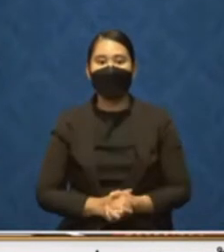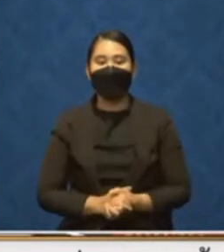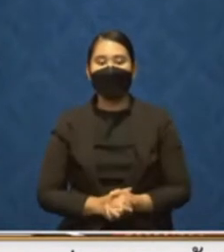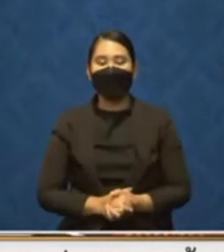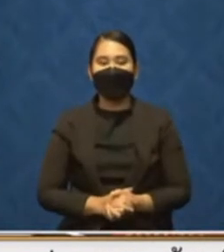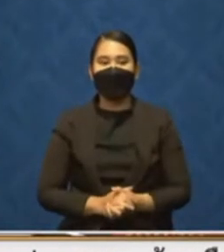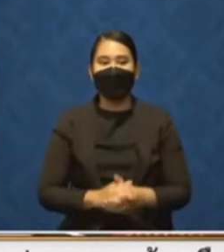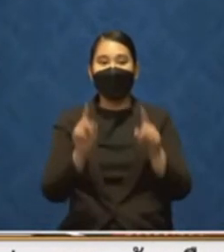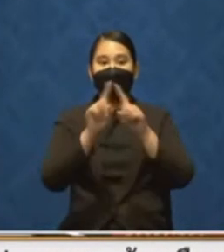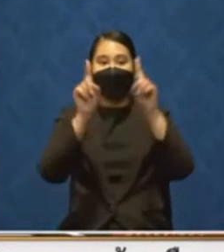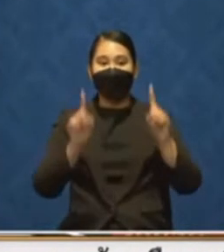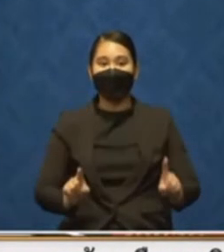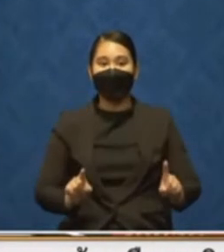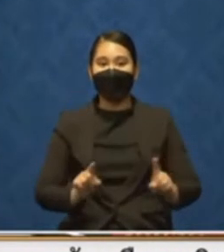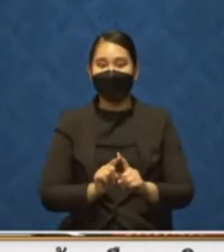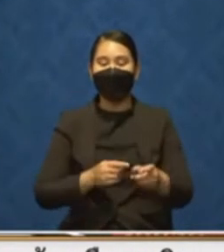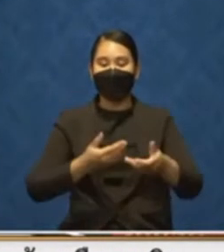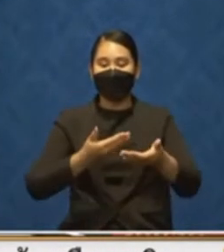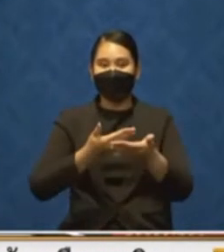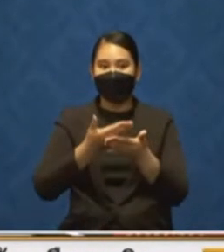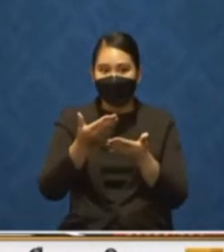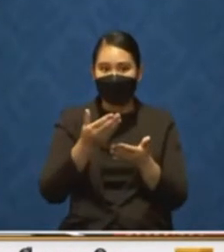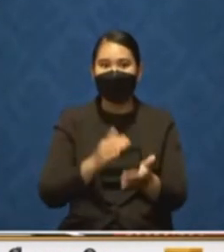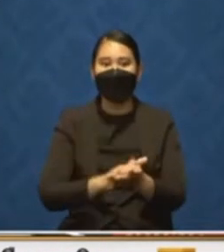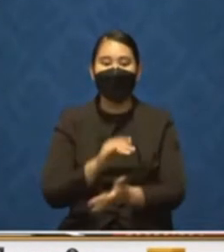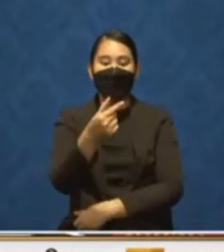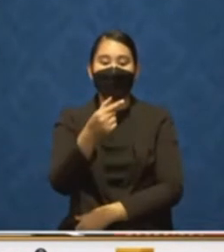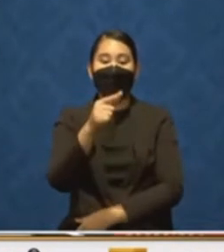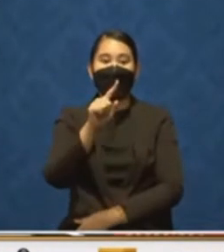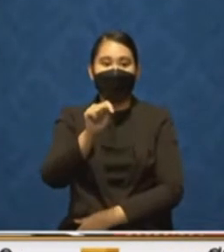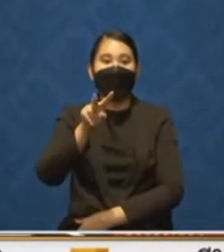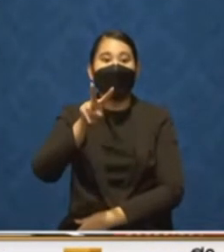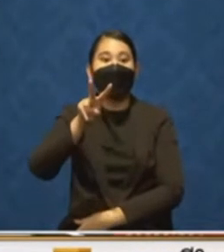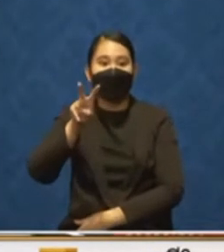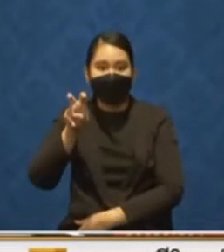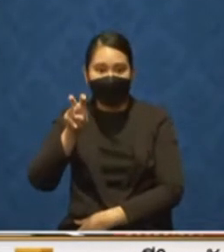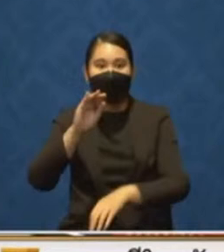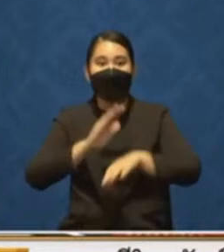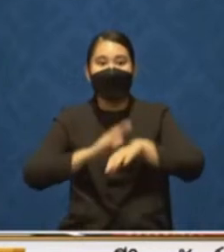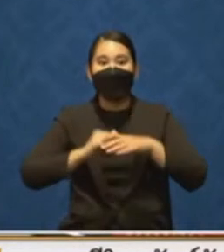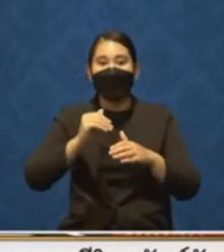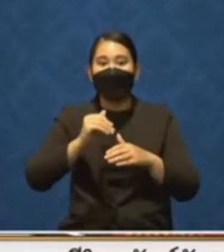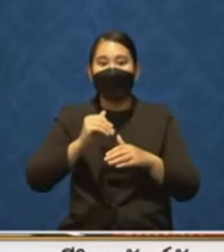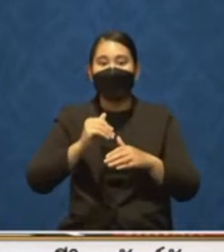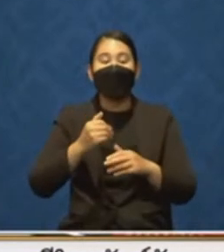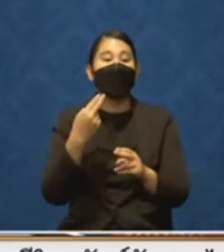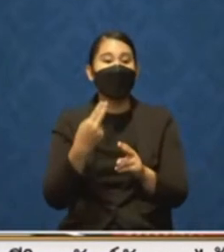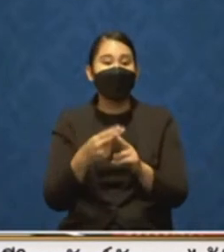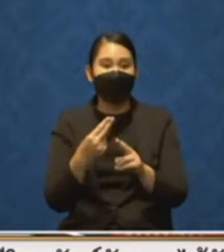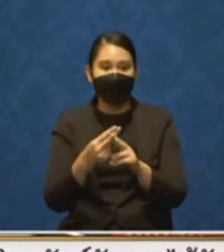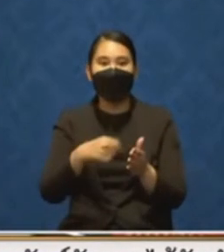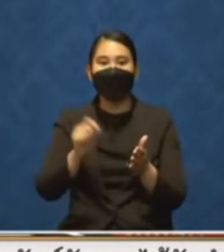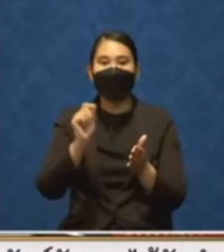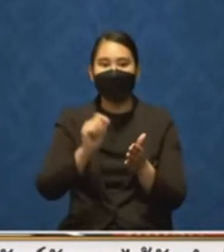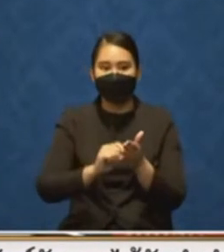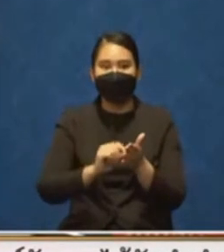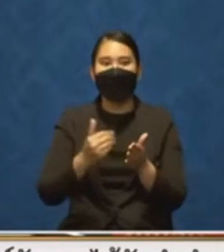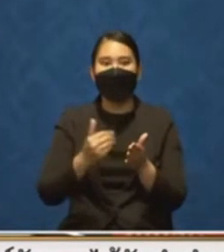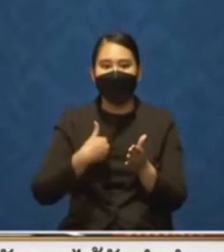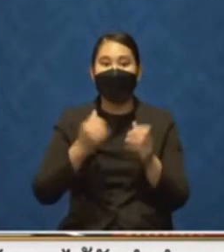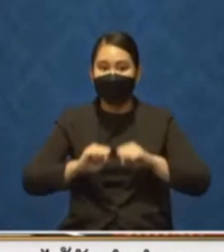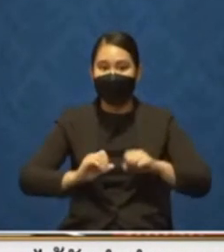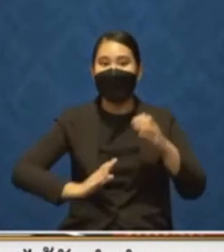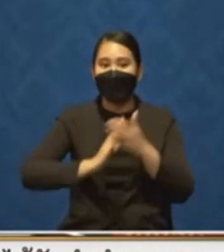เอกสารการจัดซื้อจัดจ้างgt200ที่มีรายเศษลายเซ็นของคนของคนเอกประวิทย์ในการอนุมัติซื้อชัดเจน